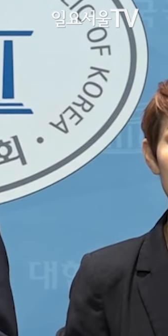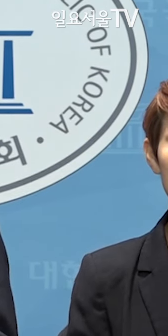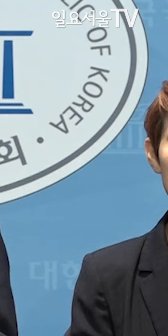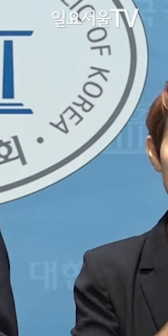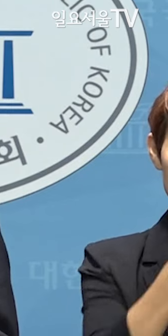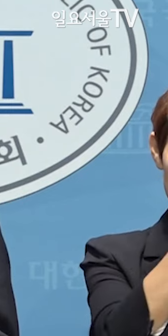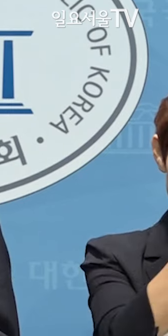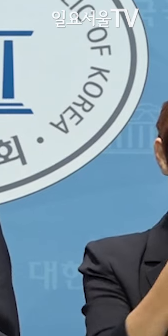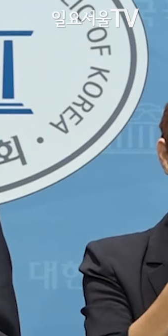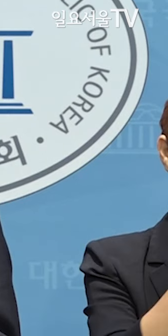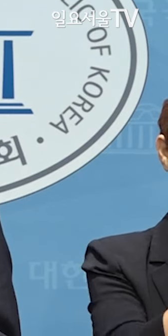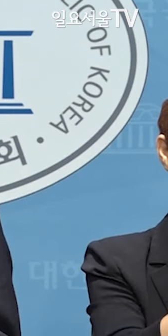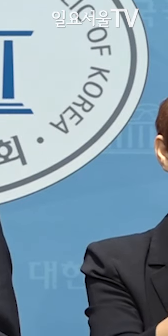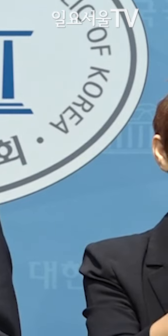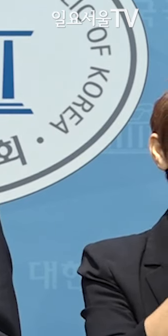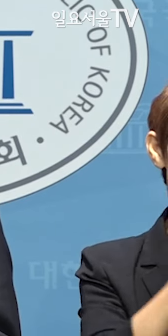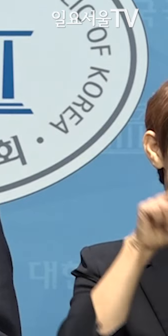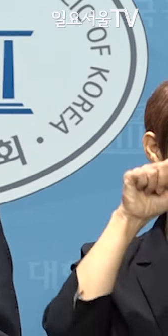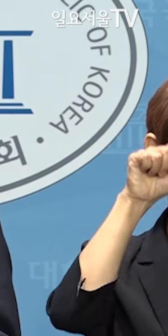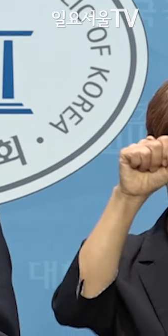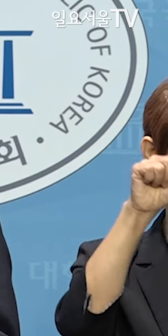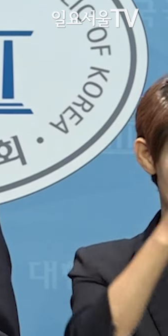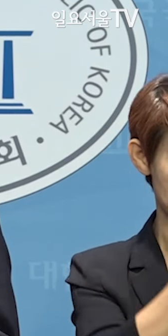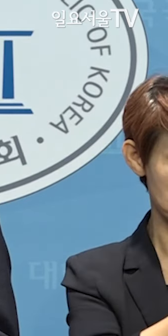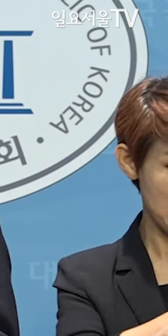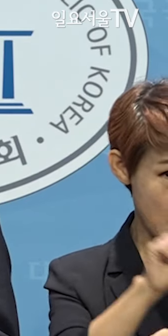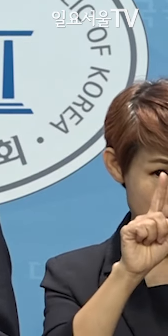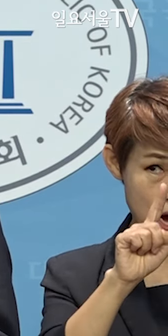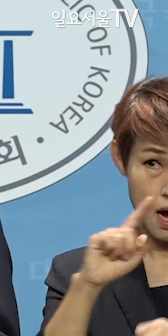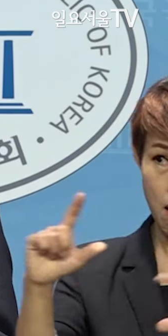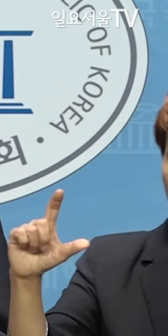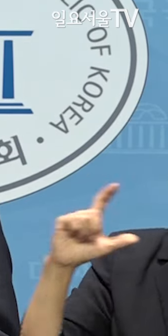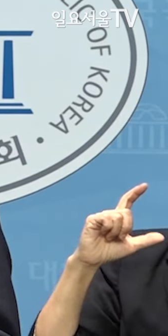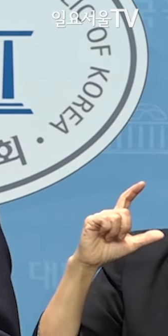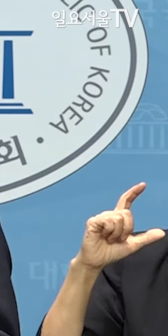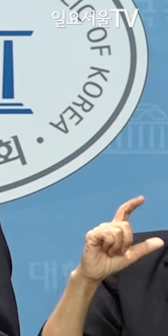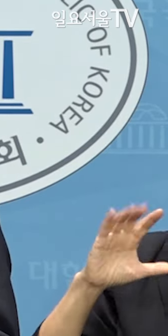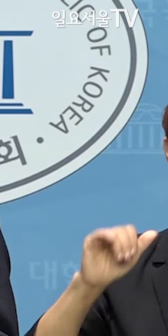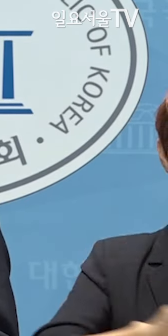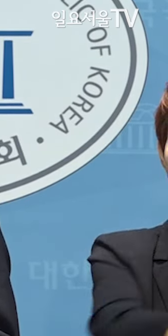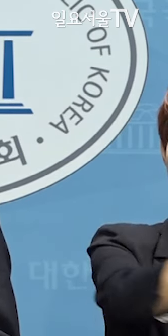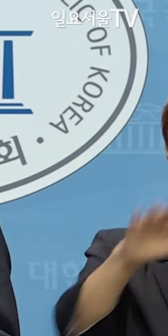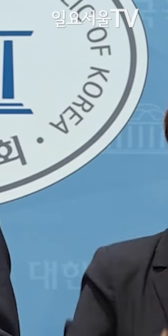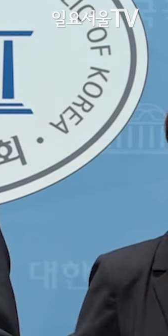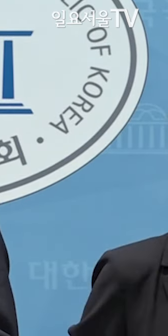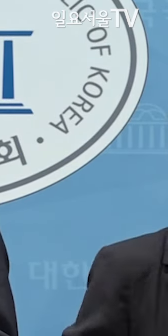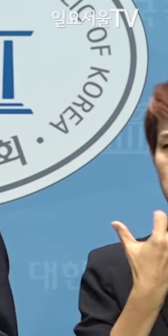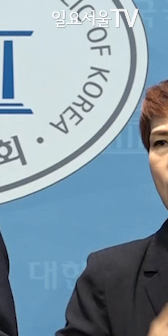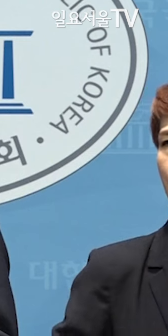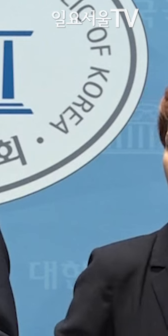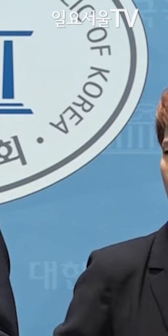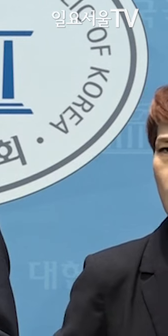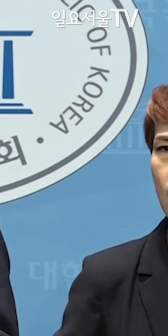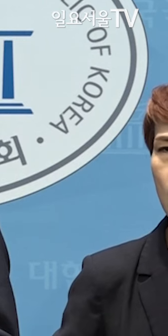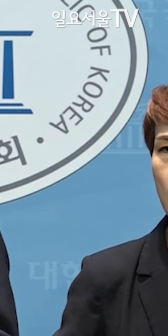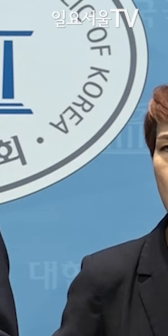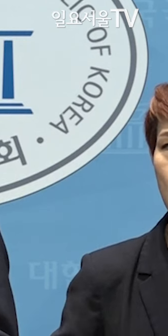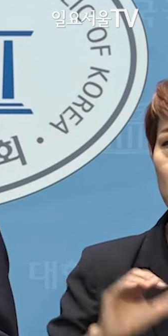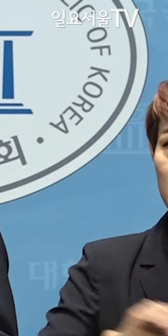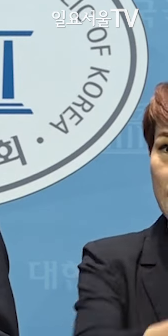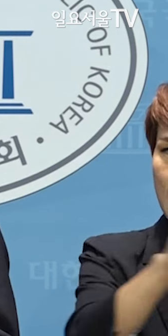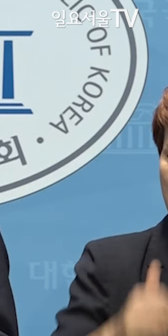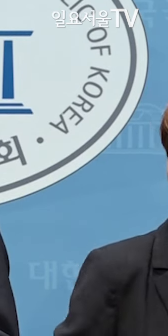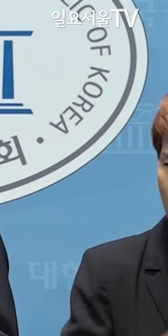피선거권이 박탈되는 선고가 나오면 국민적 대분노 일으키고 국민적 저항을